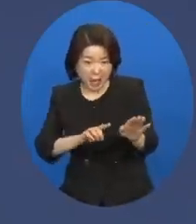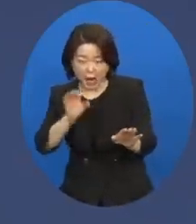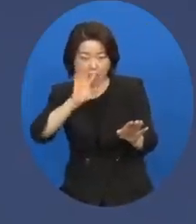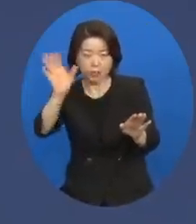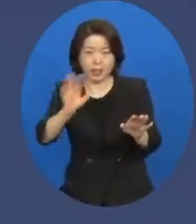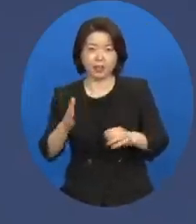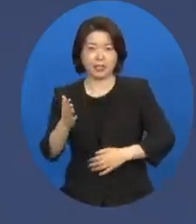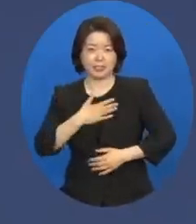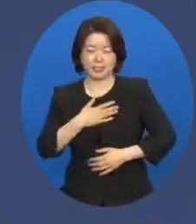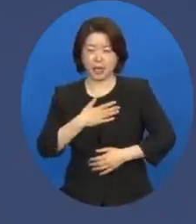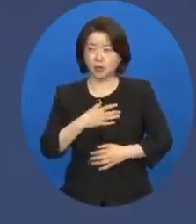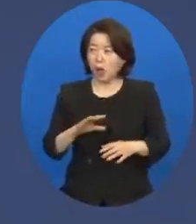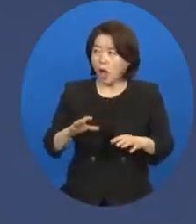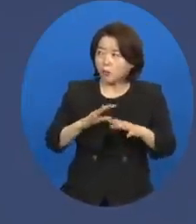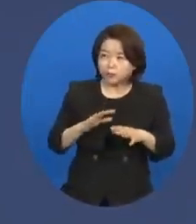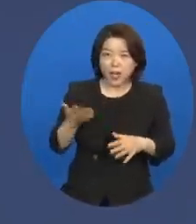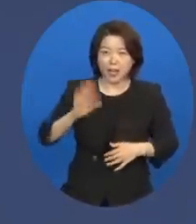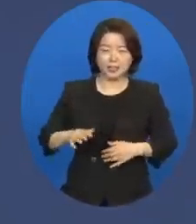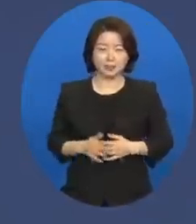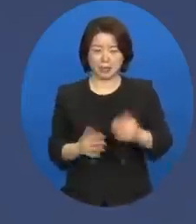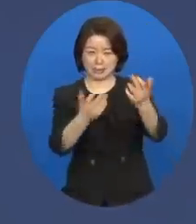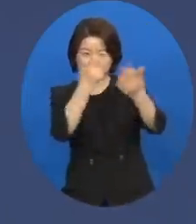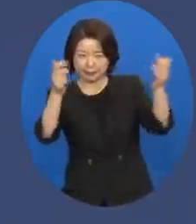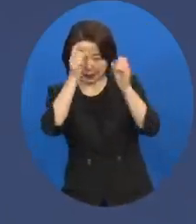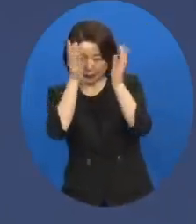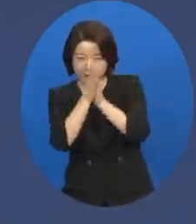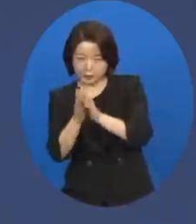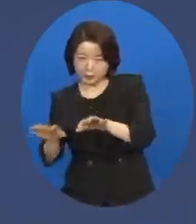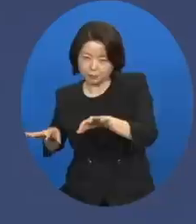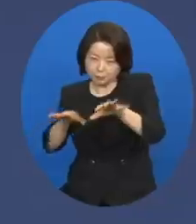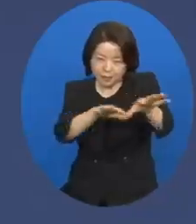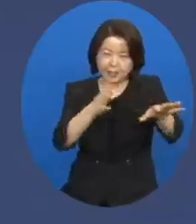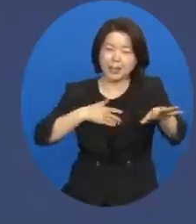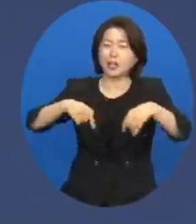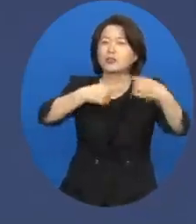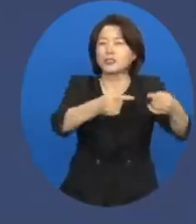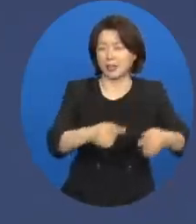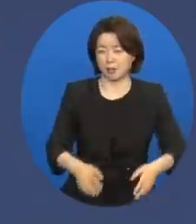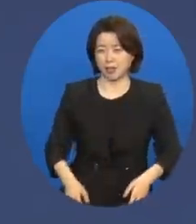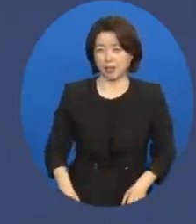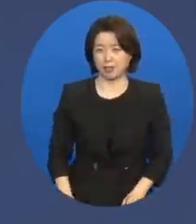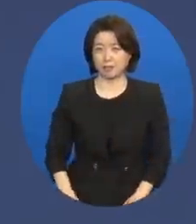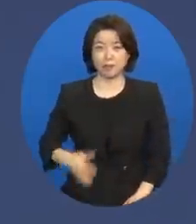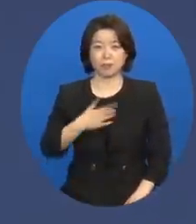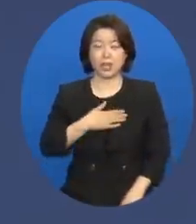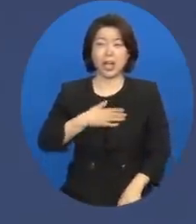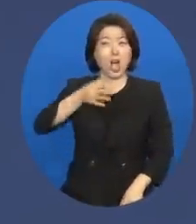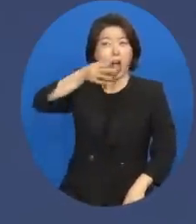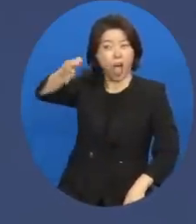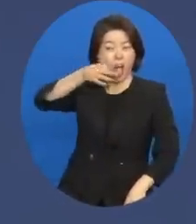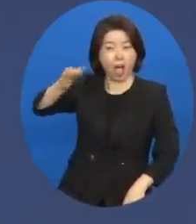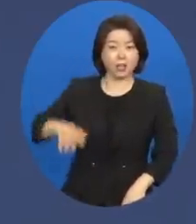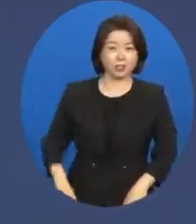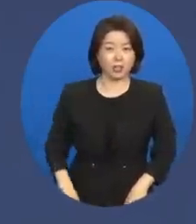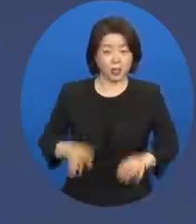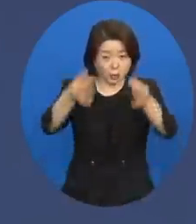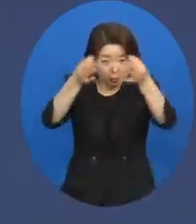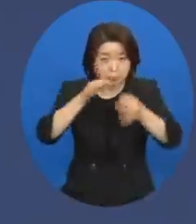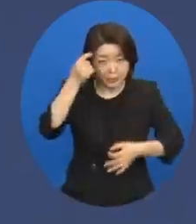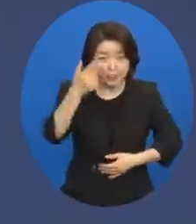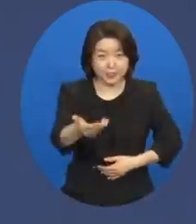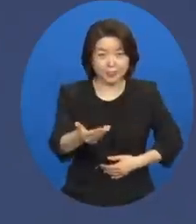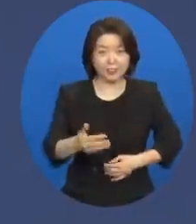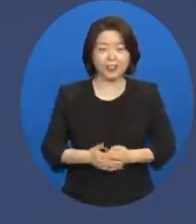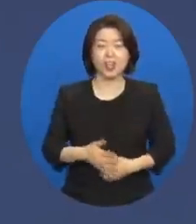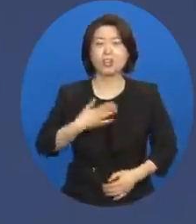나도 또 무섭기는 해도 산기도 한다고 쫓아다녔잖아요. 주여. 그래서 제가 소리를 막 고르고 지르고 이러는 거 보시죠? 그리고 또